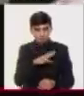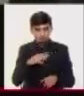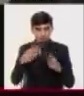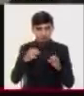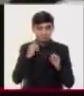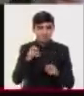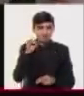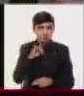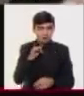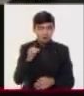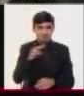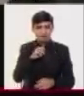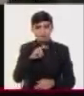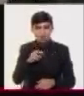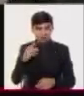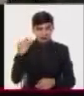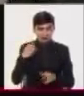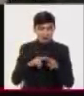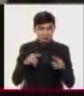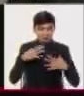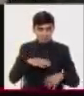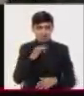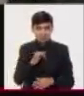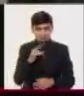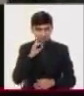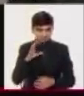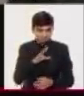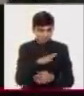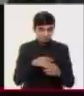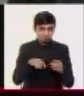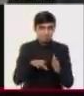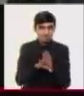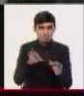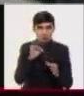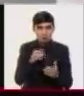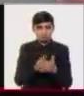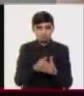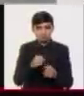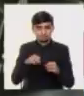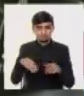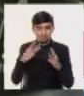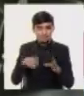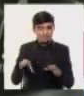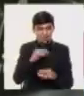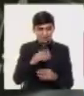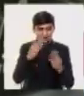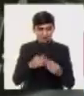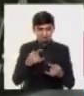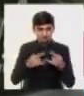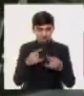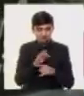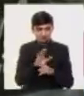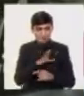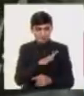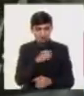истории американской демократии еще не было. Кроме того, необычно, что процесс голосования выборщиков транслировался весь день в прямом